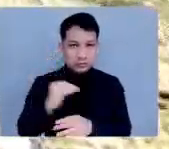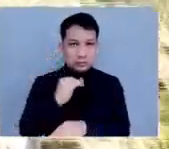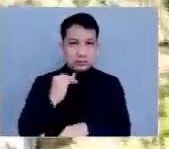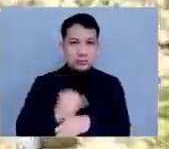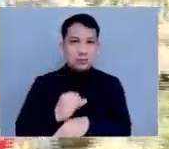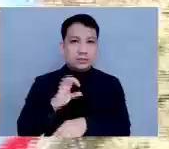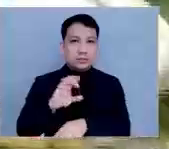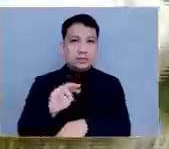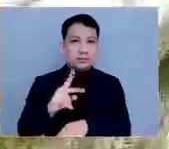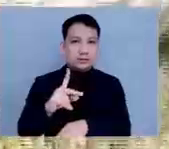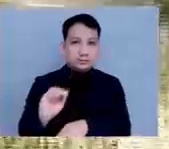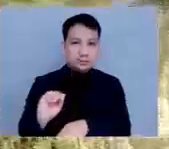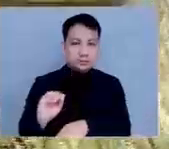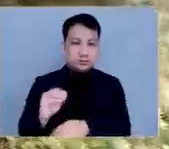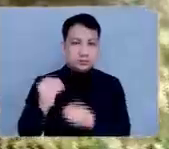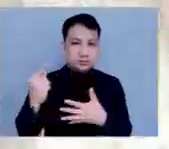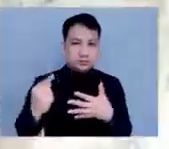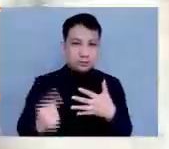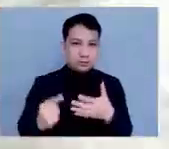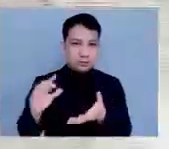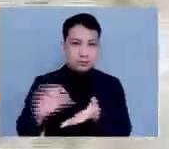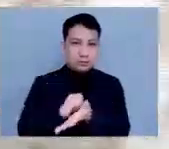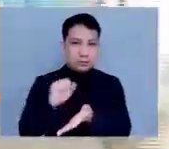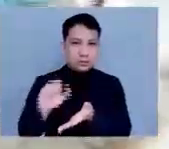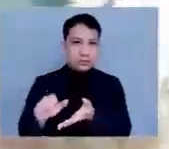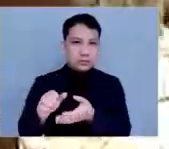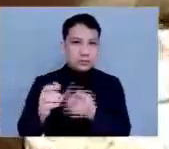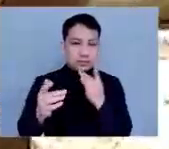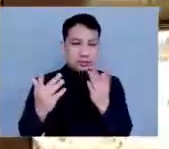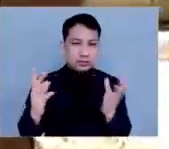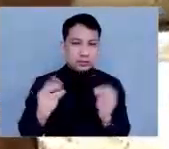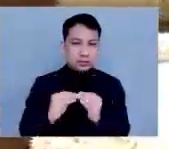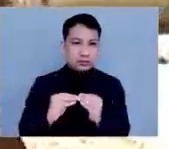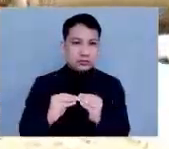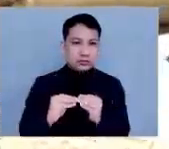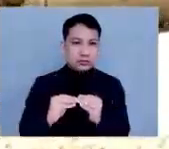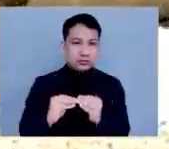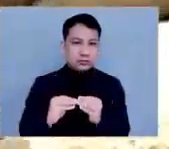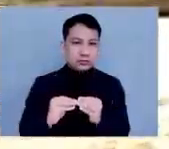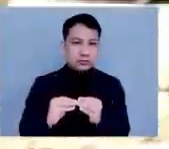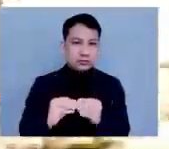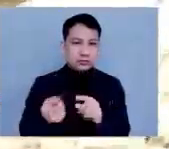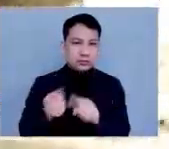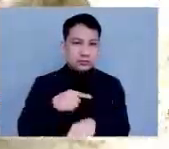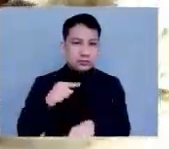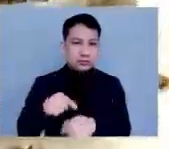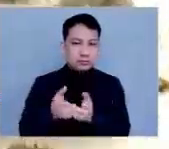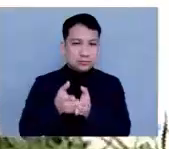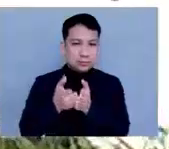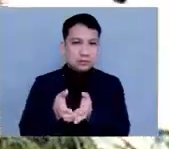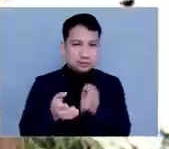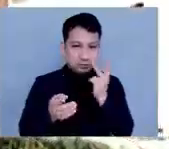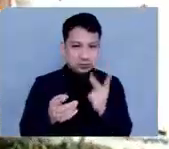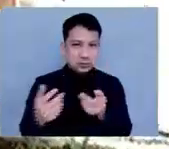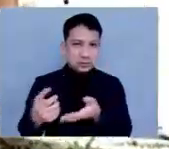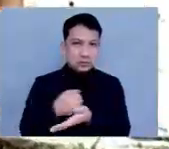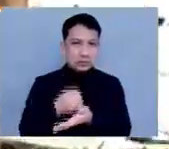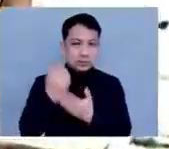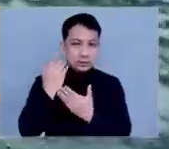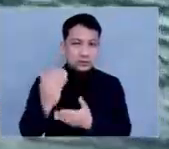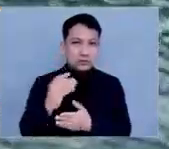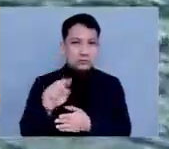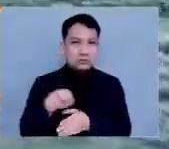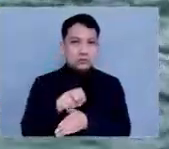Nido. Sari-saring kalat gaya ng plastic bottles at mga lubid galing sa mga barko ang nakuha. Ayon sa